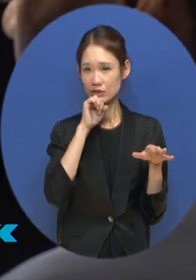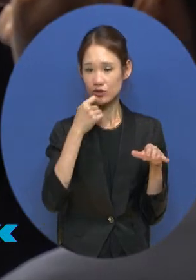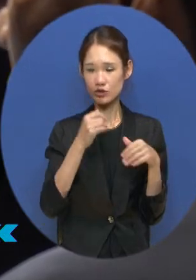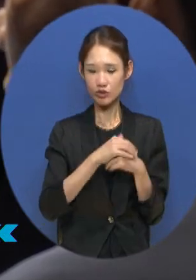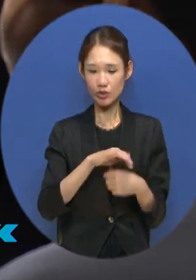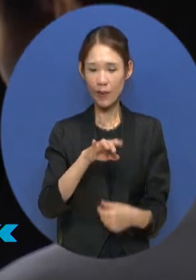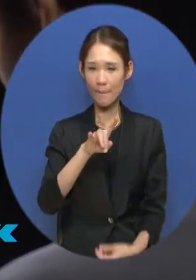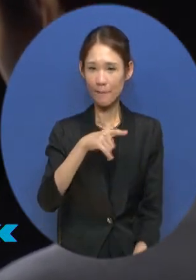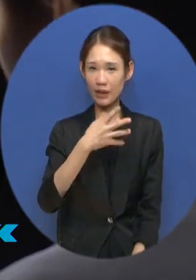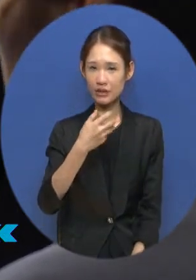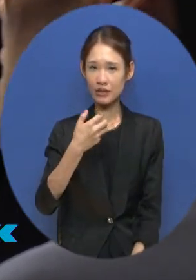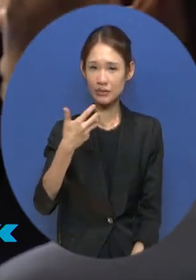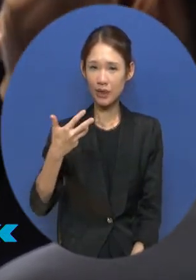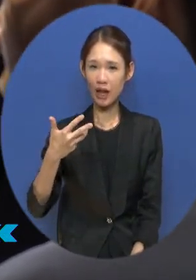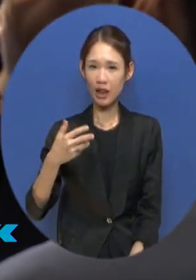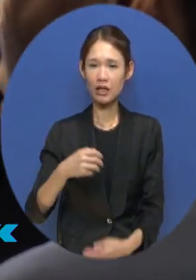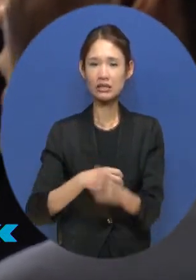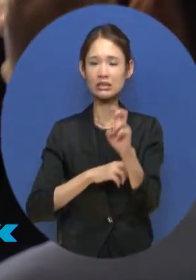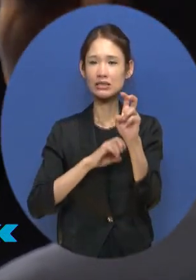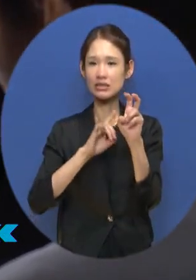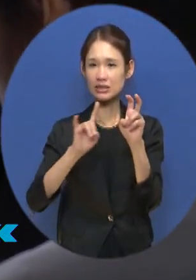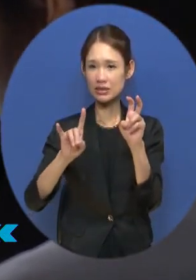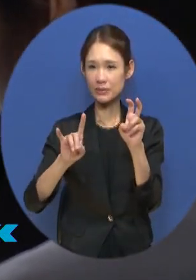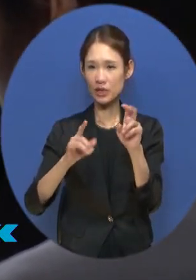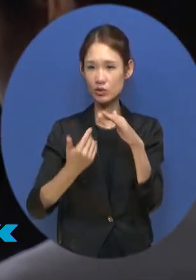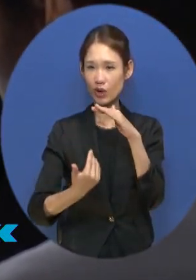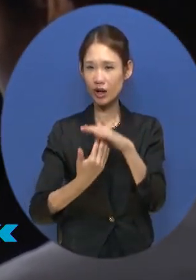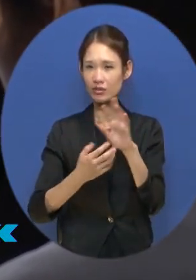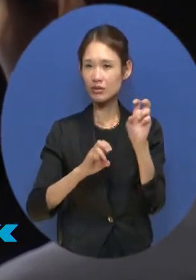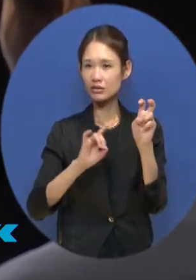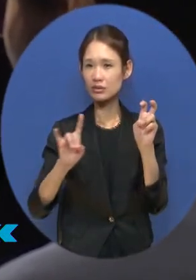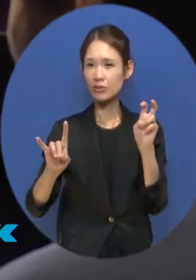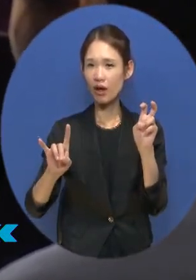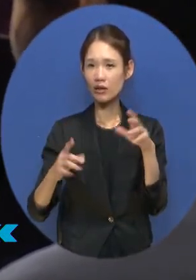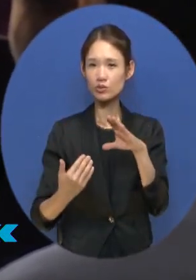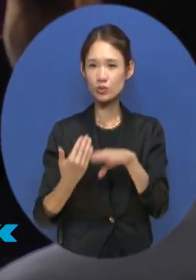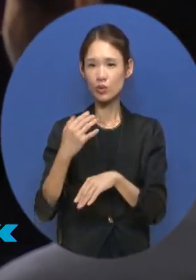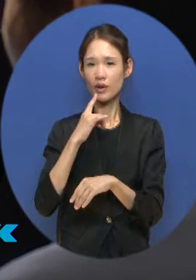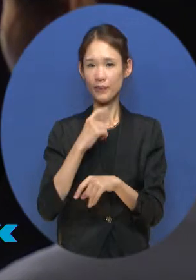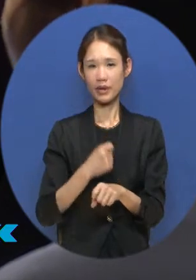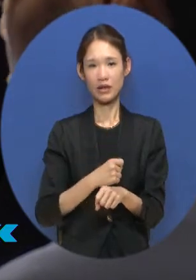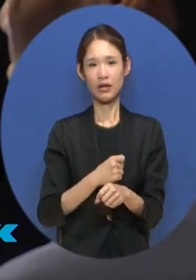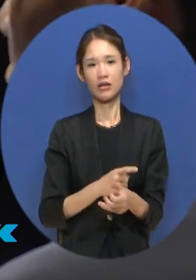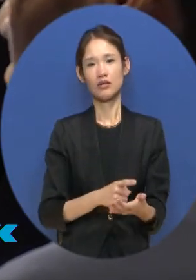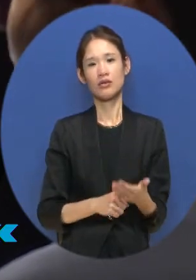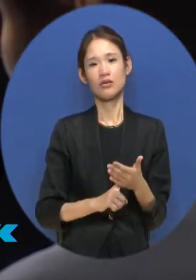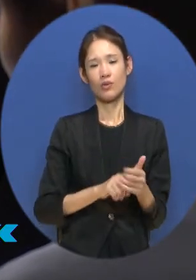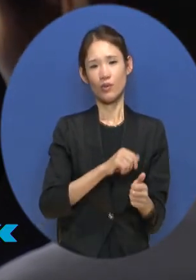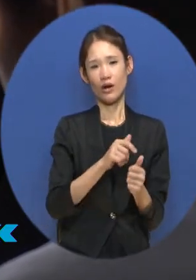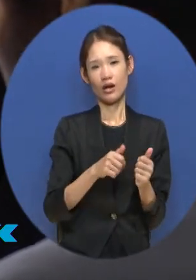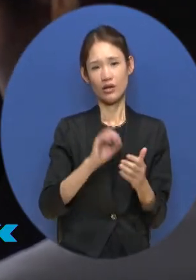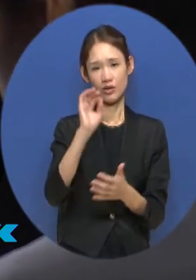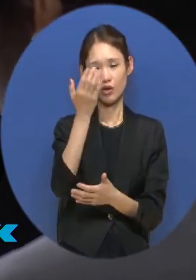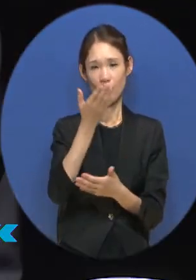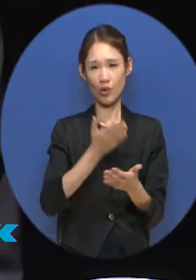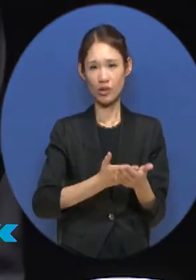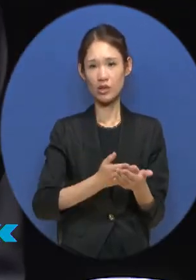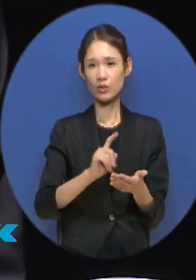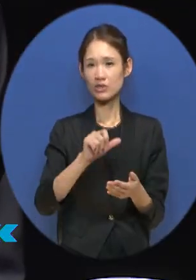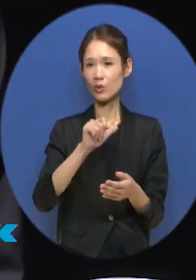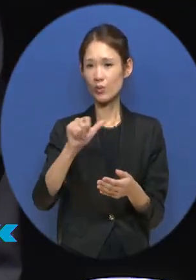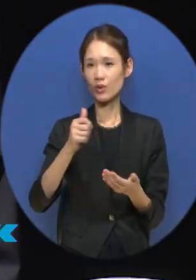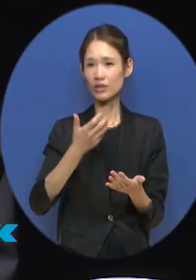그러니까 148 베크렐에 20배 최대 네. 20배를 초과한다고 예. 이렇게 환경일보 2015년 자료 보니까 나와